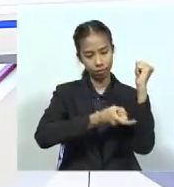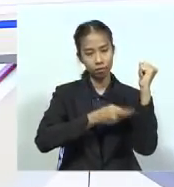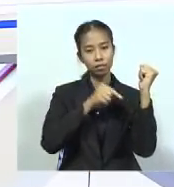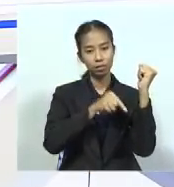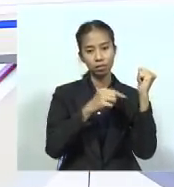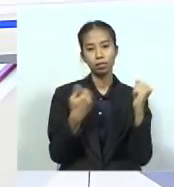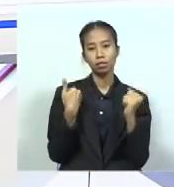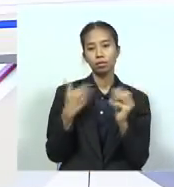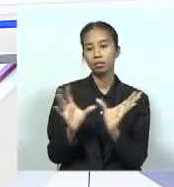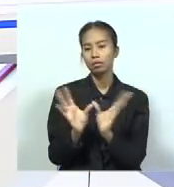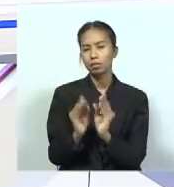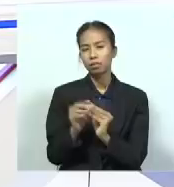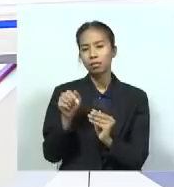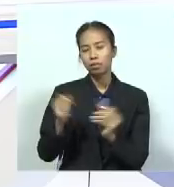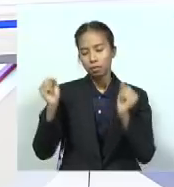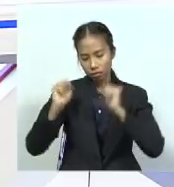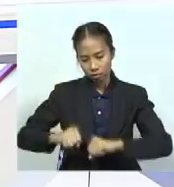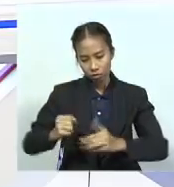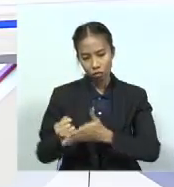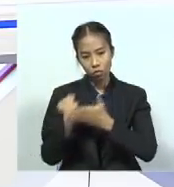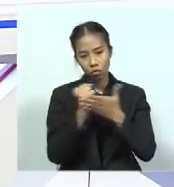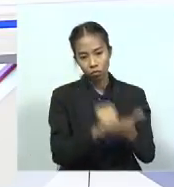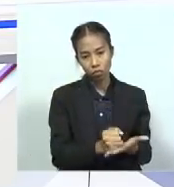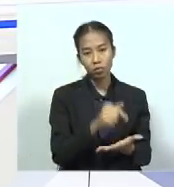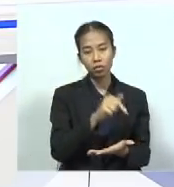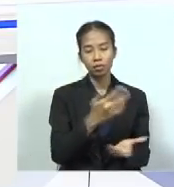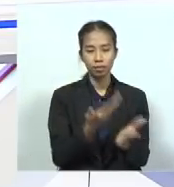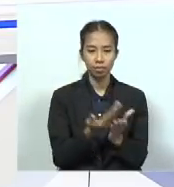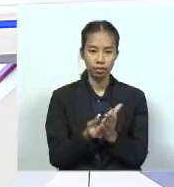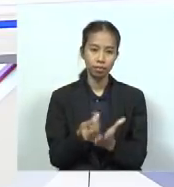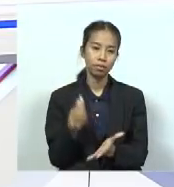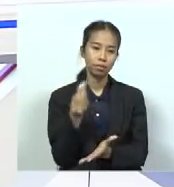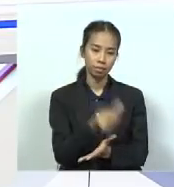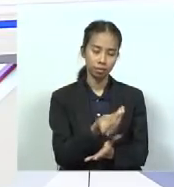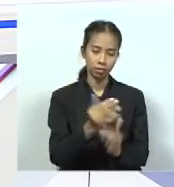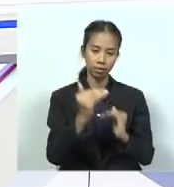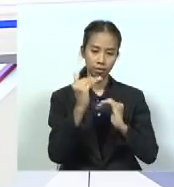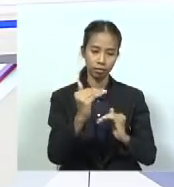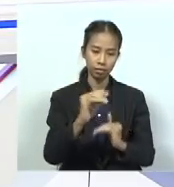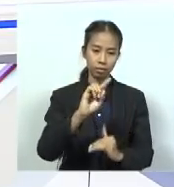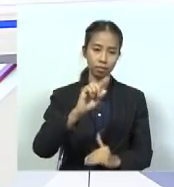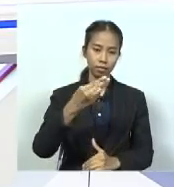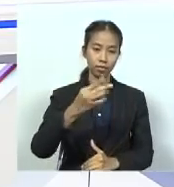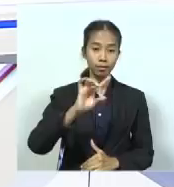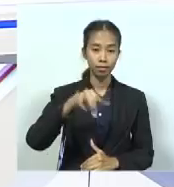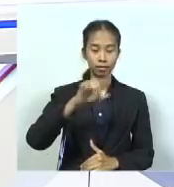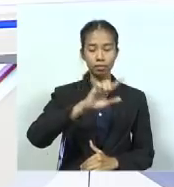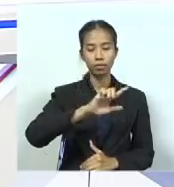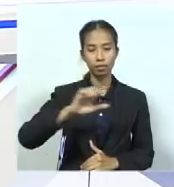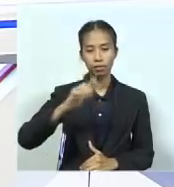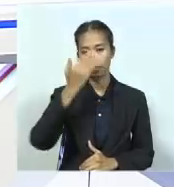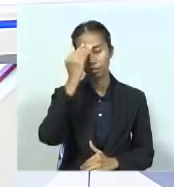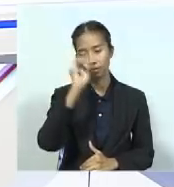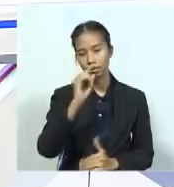ที่ประชุมก็มีมติช่วยเหลือค่าครองชีพเกษตรกรชาวสวนยางพาราภายในกรอบงบประมาณรวม 18,000 ล้านบาทนะคะ